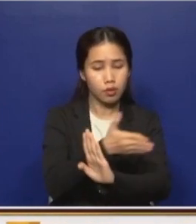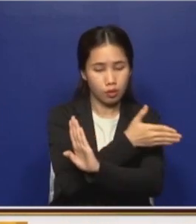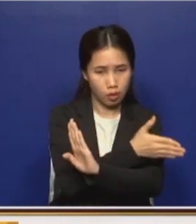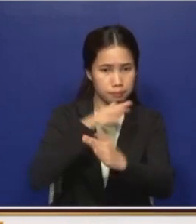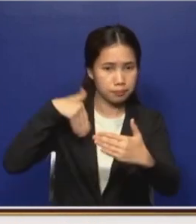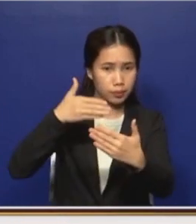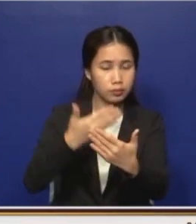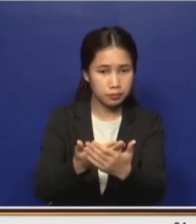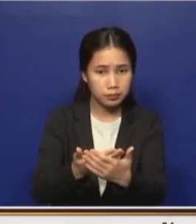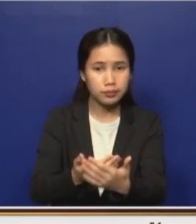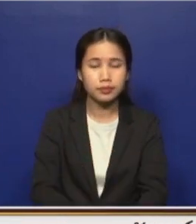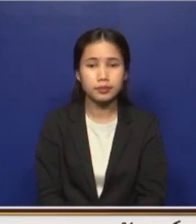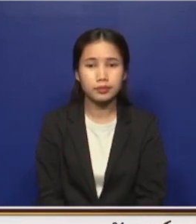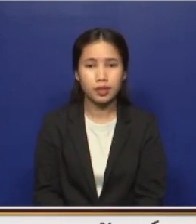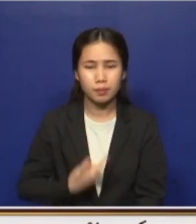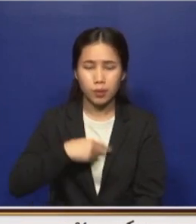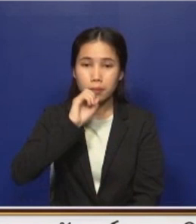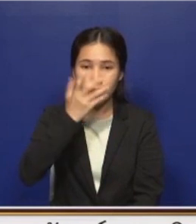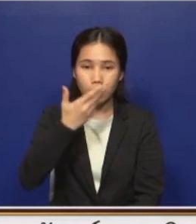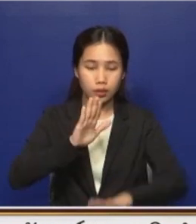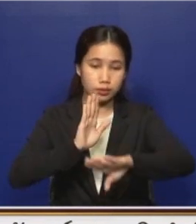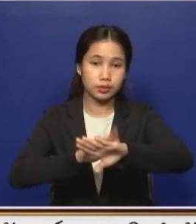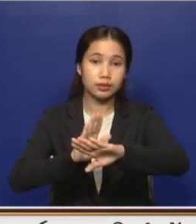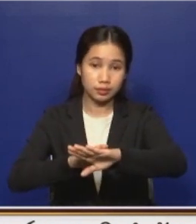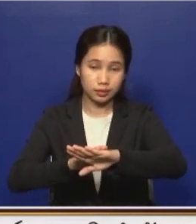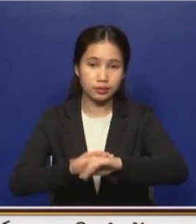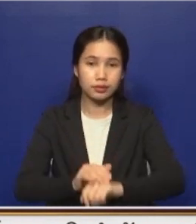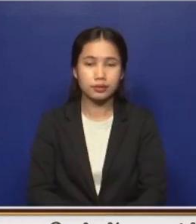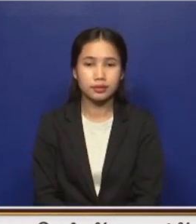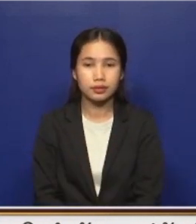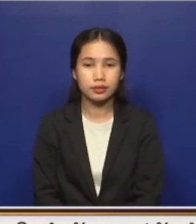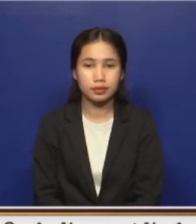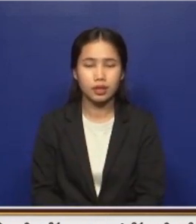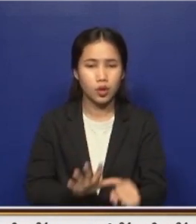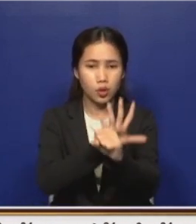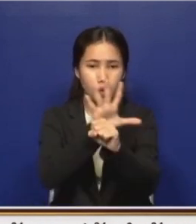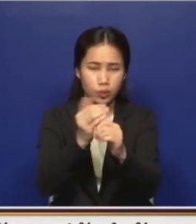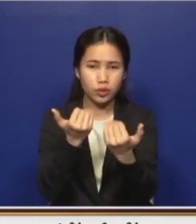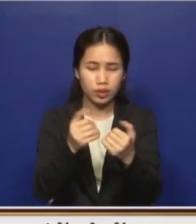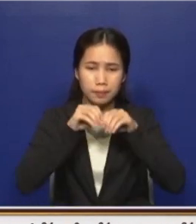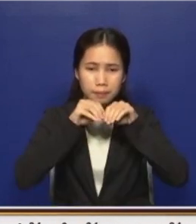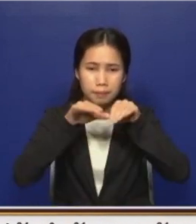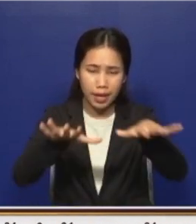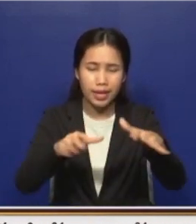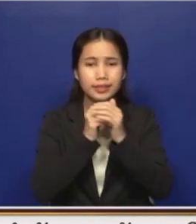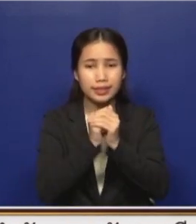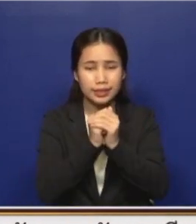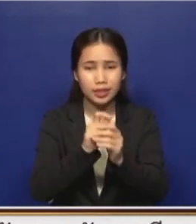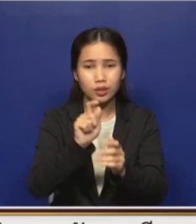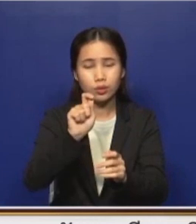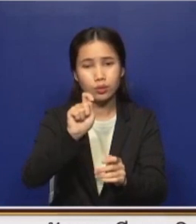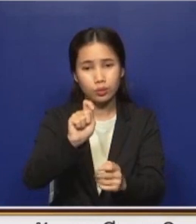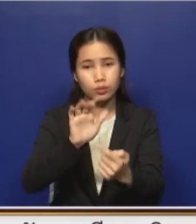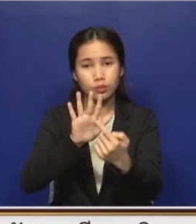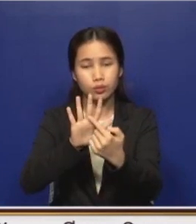อนนั้นยังไม่รู้สึกรู้สาฮะเราปล่อยให้นักท่องเที่ยวเข้ามาจนมีคนป่วยฮะและ